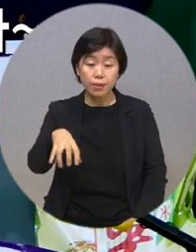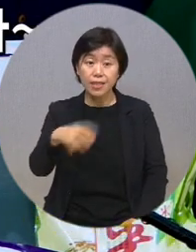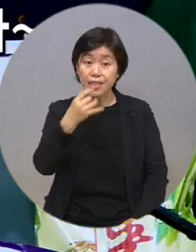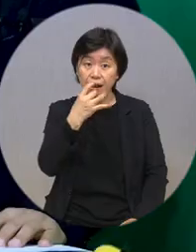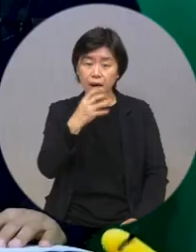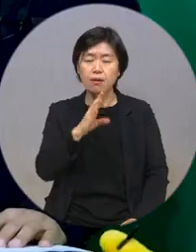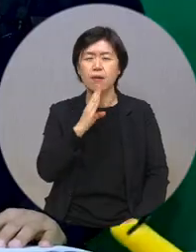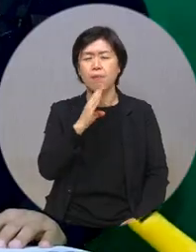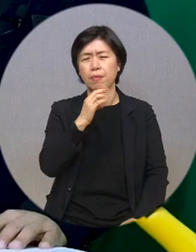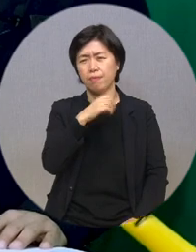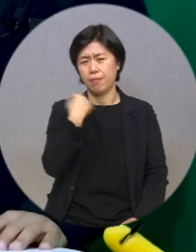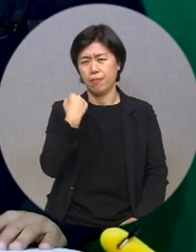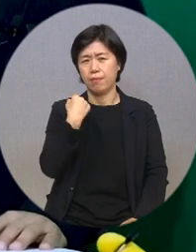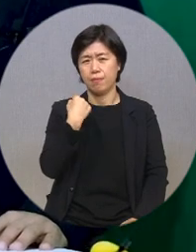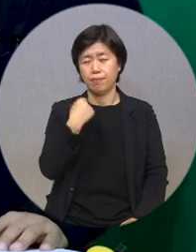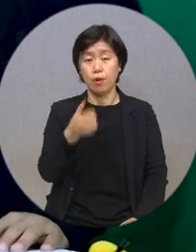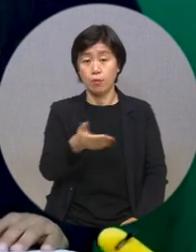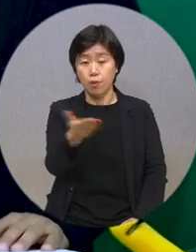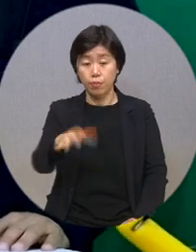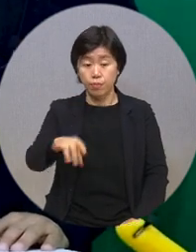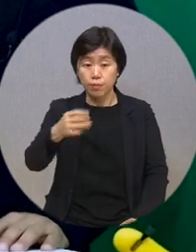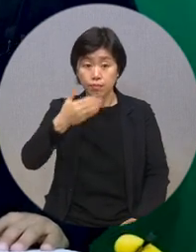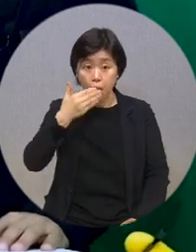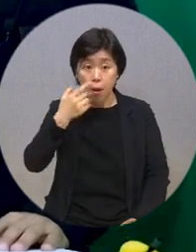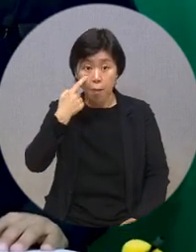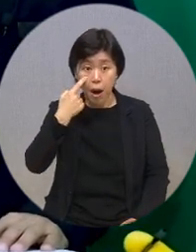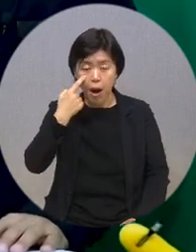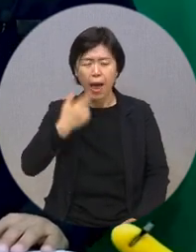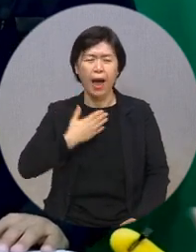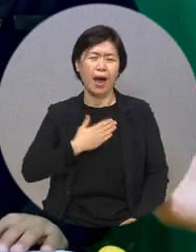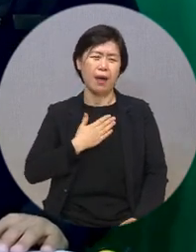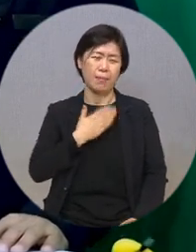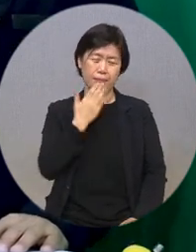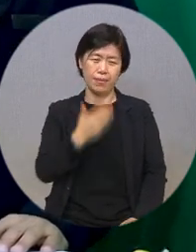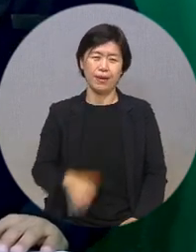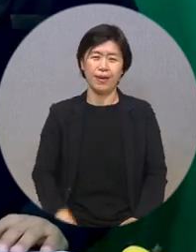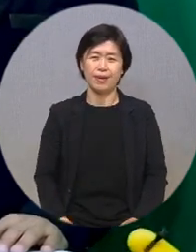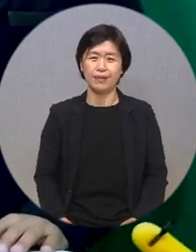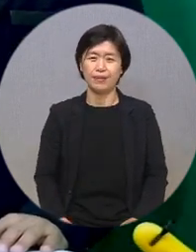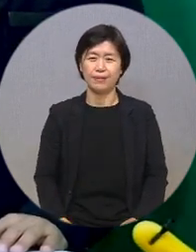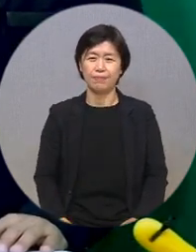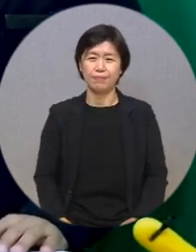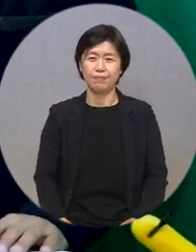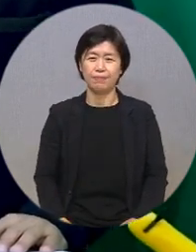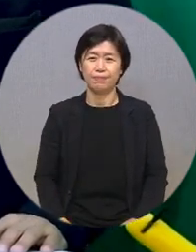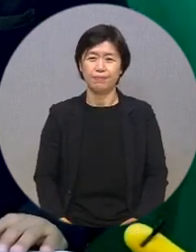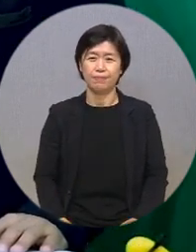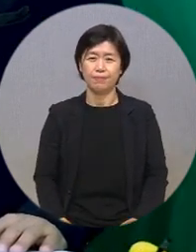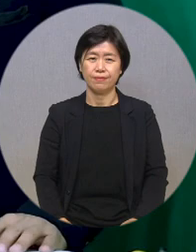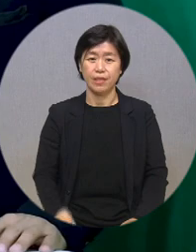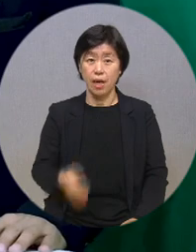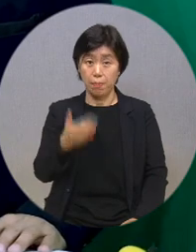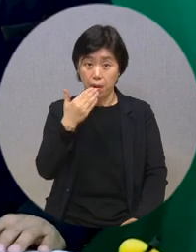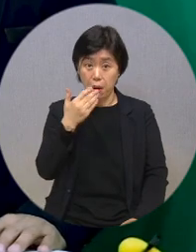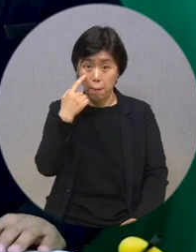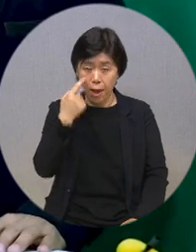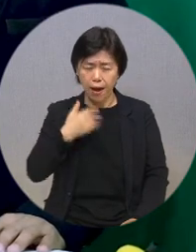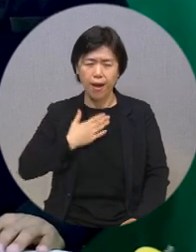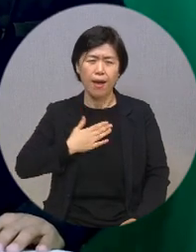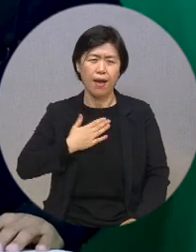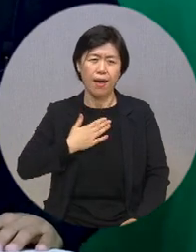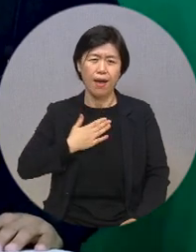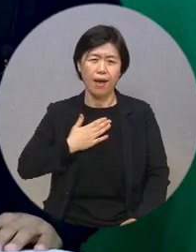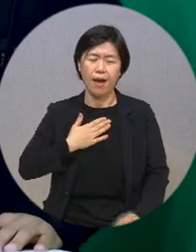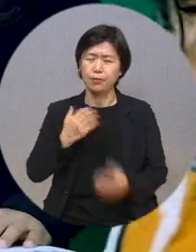먹어봐야 알아. 아. 말로 표현을 할 수가 없어. 윤기가 차리지. 그것도 막. 먹어봐야 알아. 어떻게 알아?